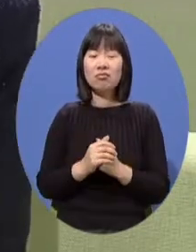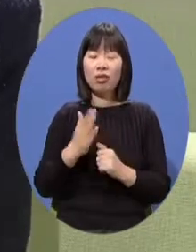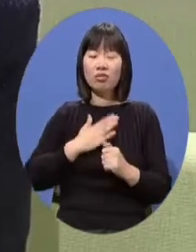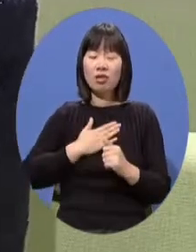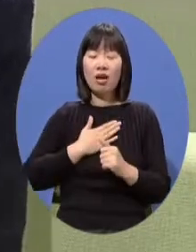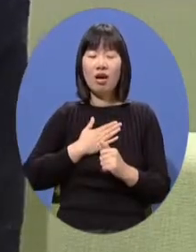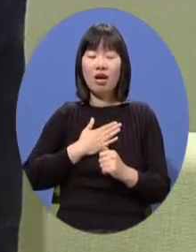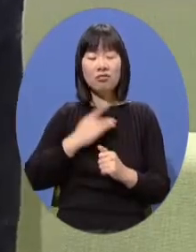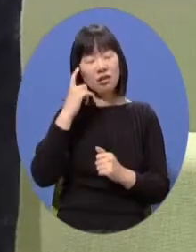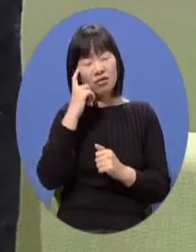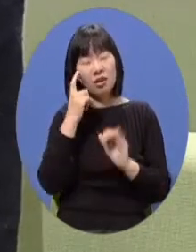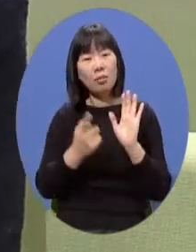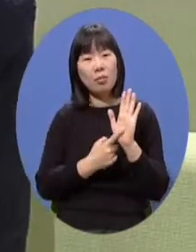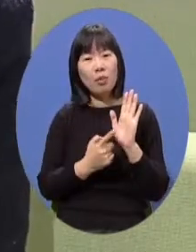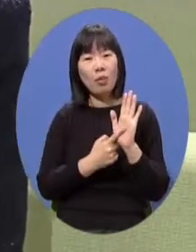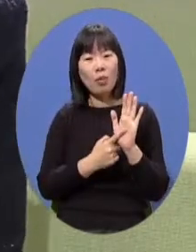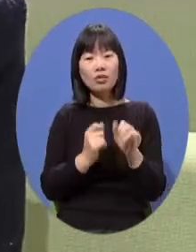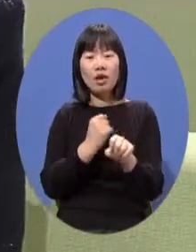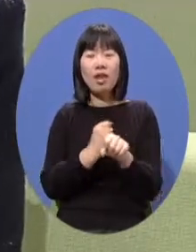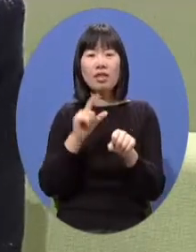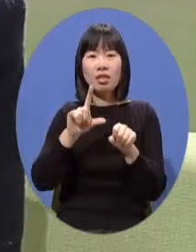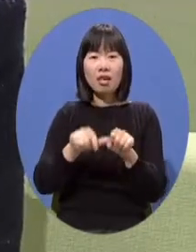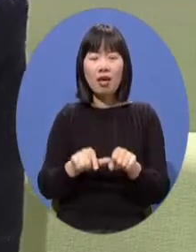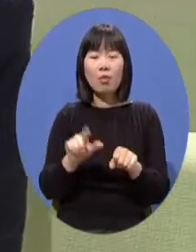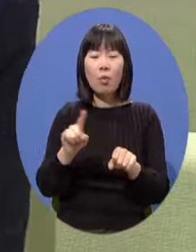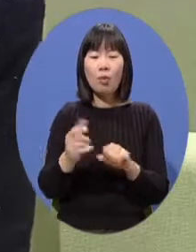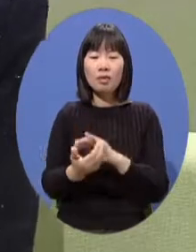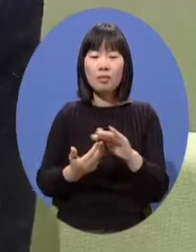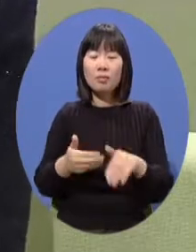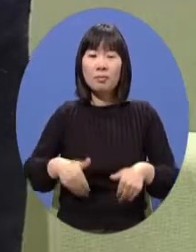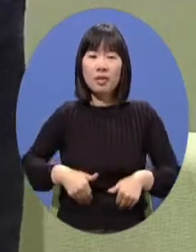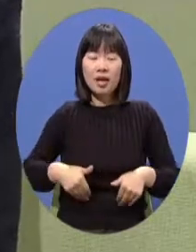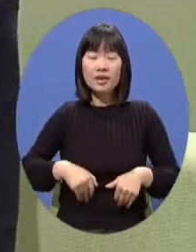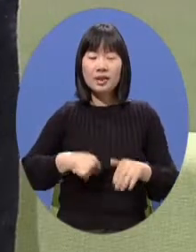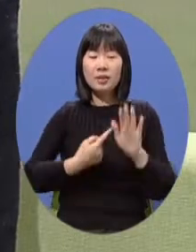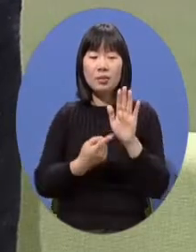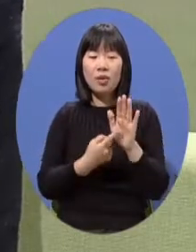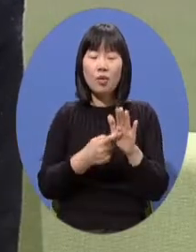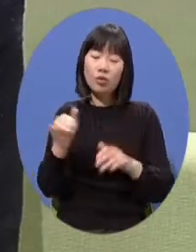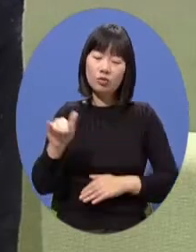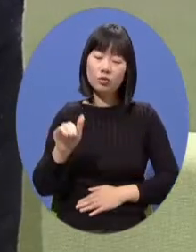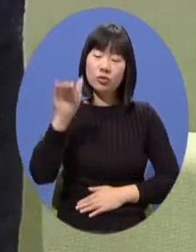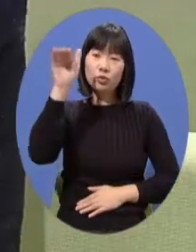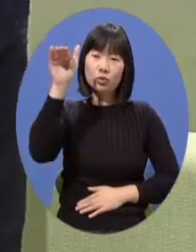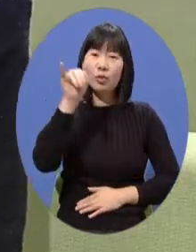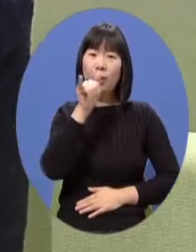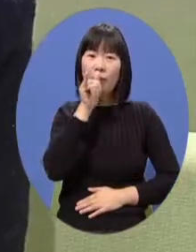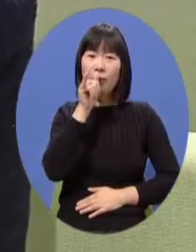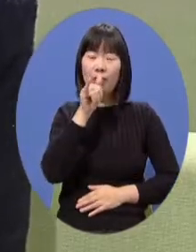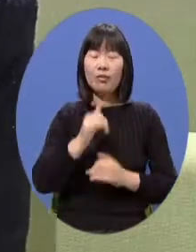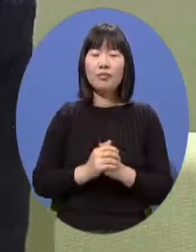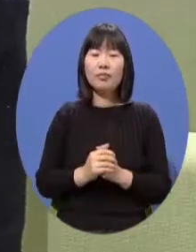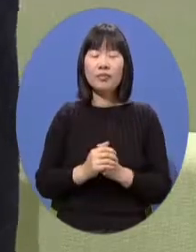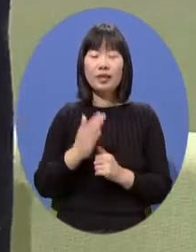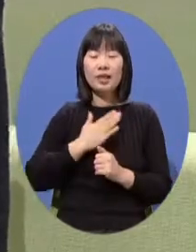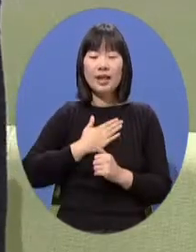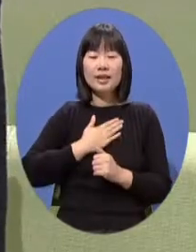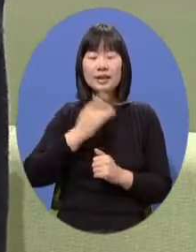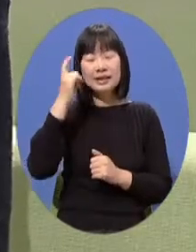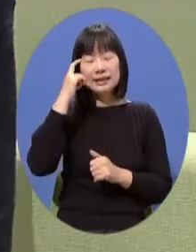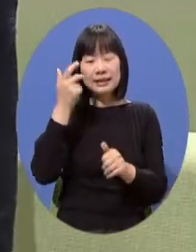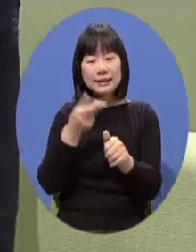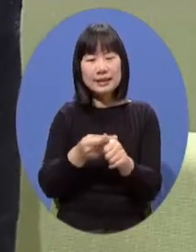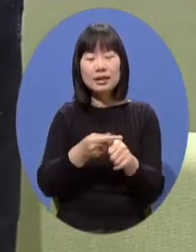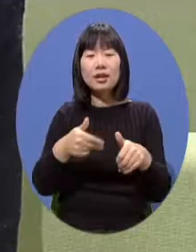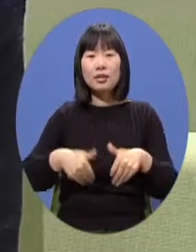자기 표현을 하려면은 또 뭐가 전제가 돼야 되냐. 네. 그러니까 자기 표현이 굉장히 수준 높은 거거든요. 자기 인식이 돼야